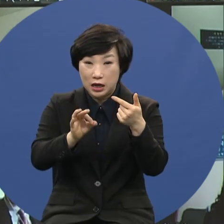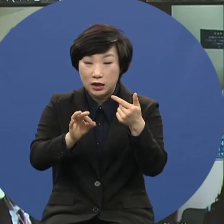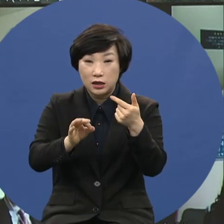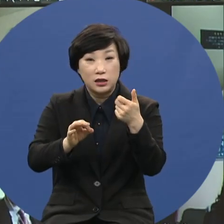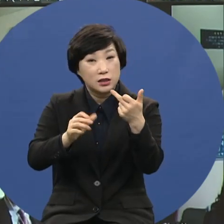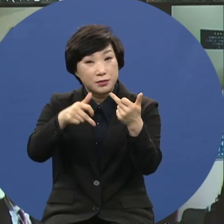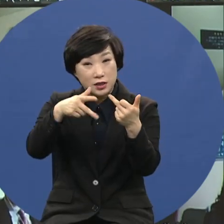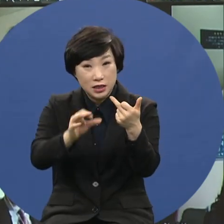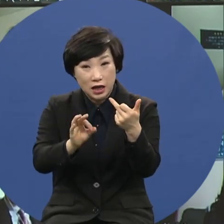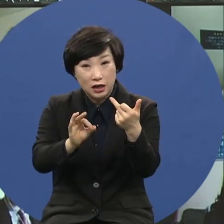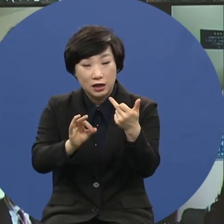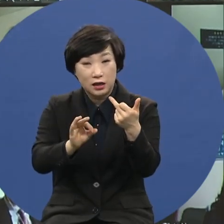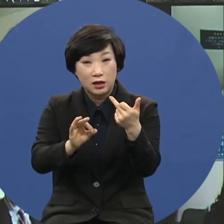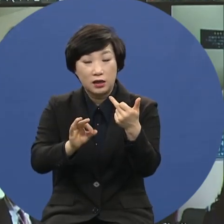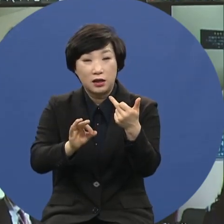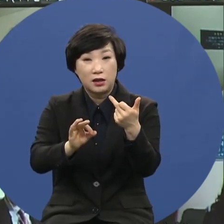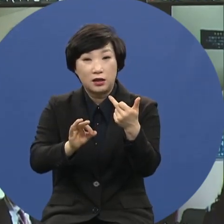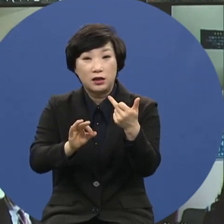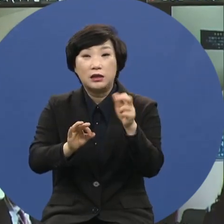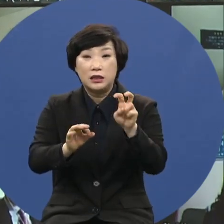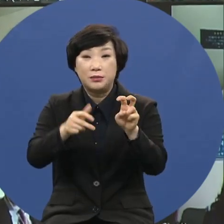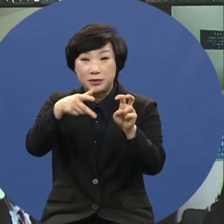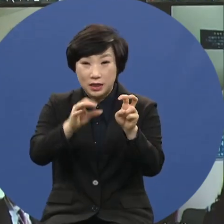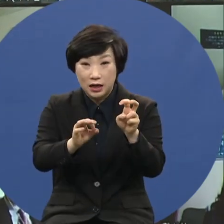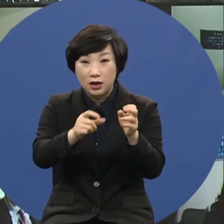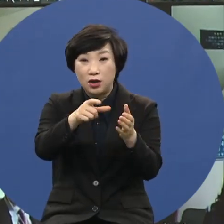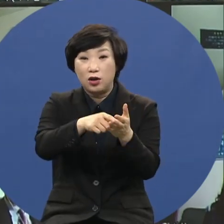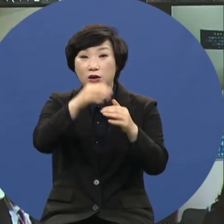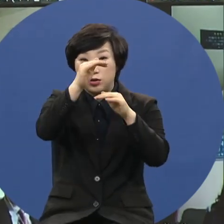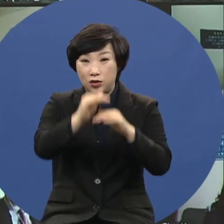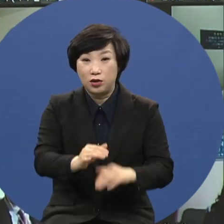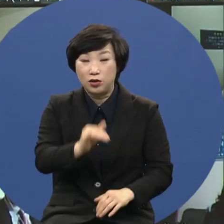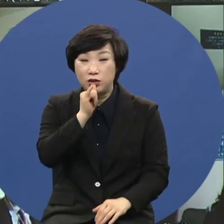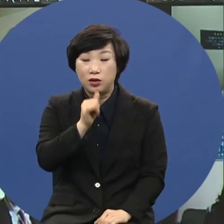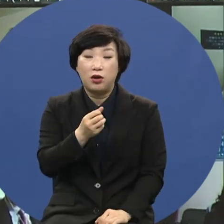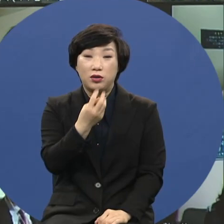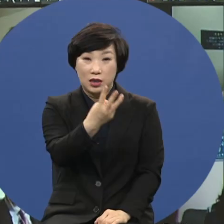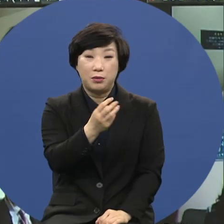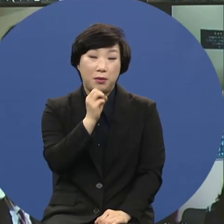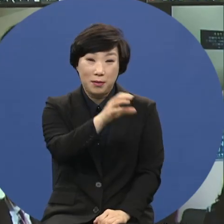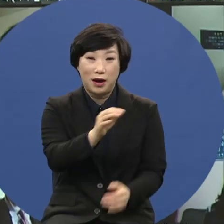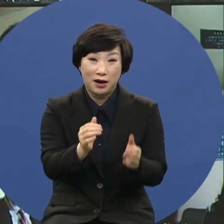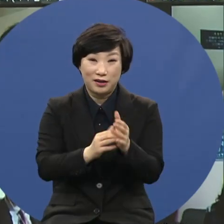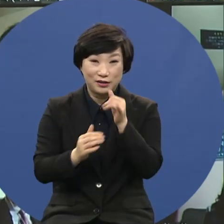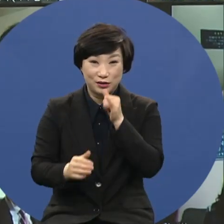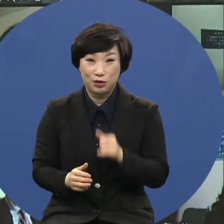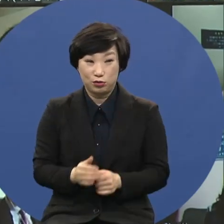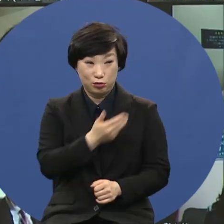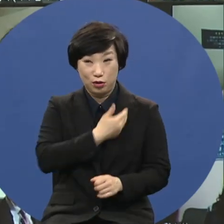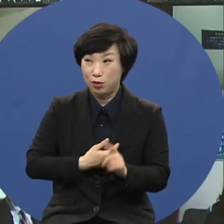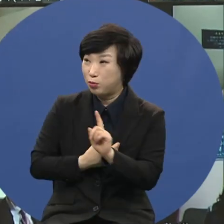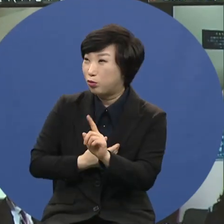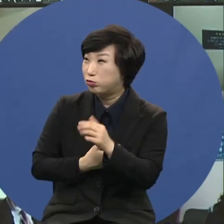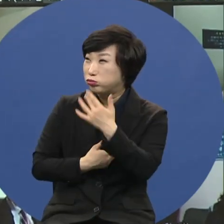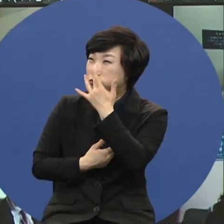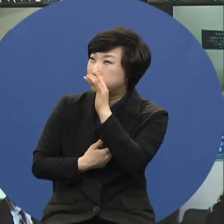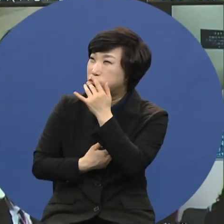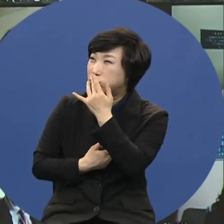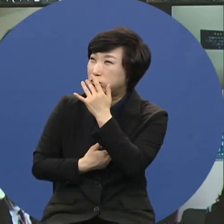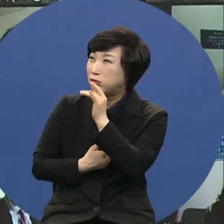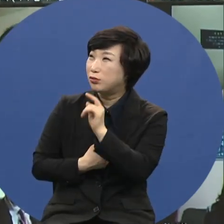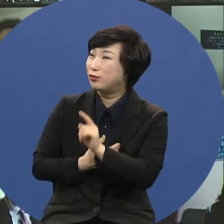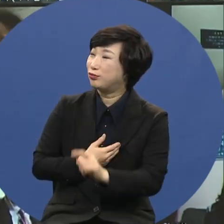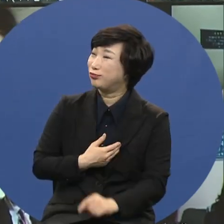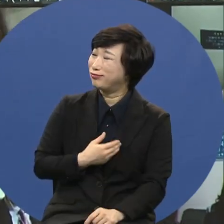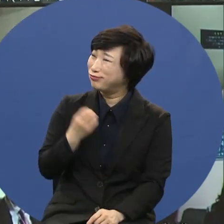마태복음 17장, 마태복음 20장 연거푸 3번을 말해도 제자들은 무슨 소린가 전혀